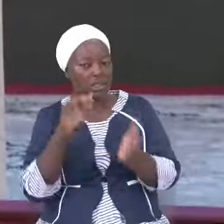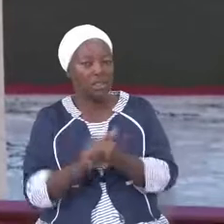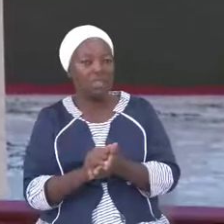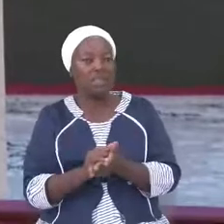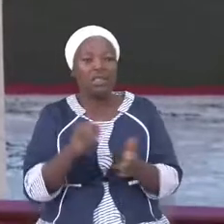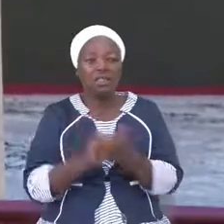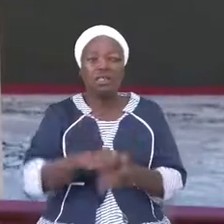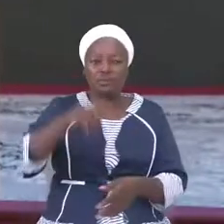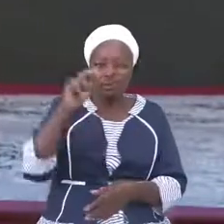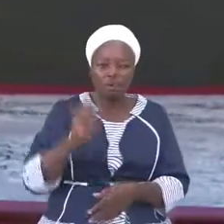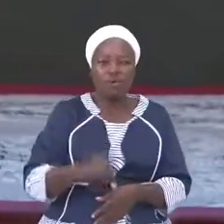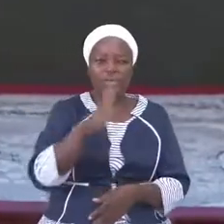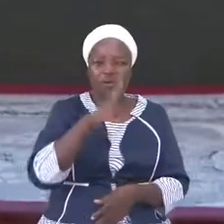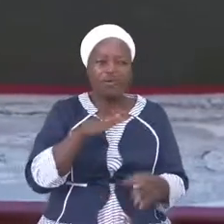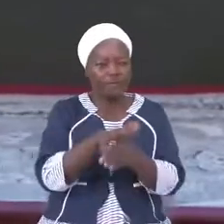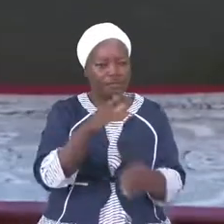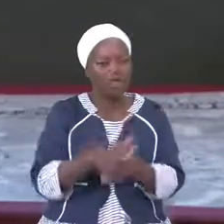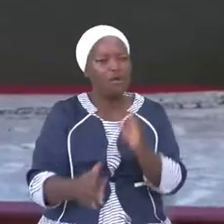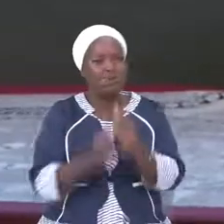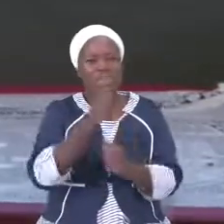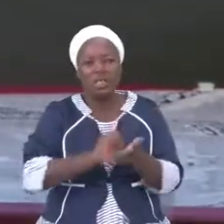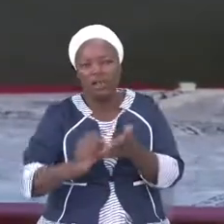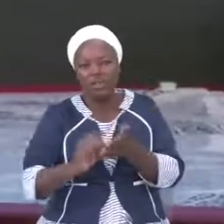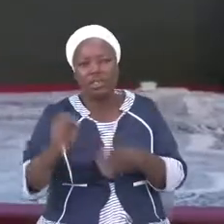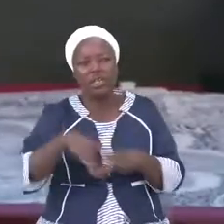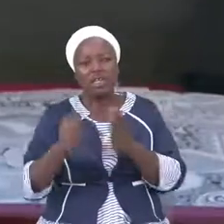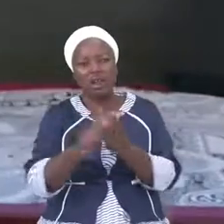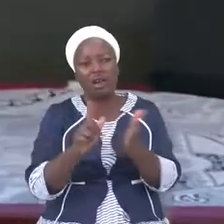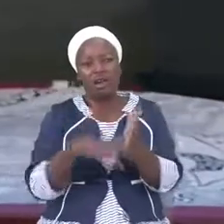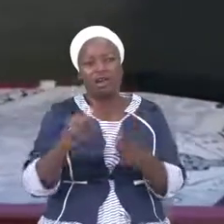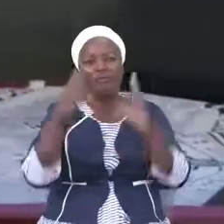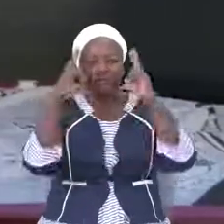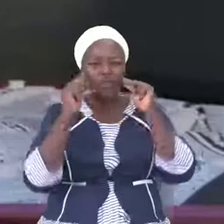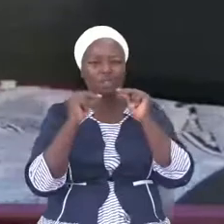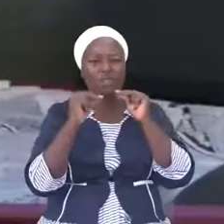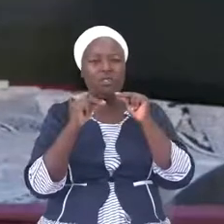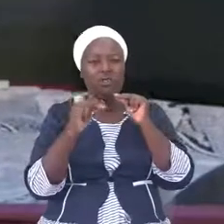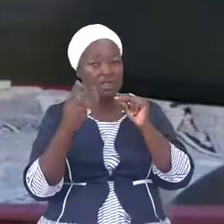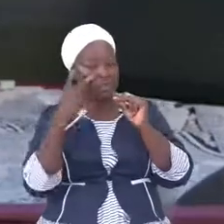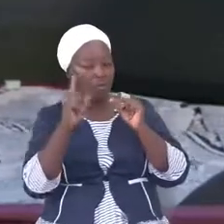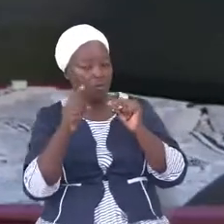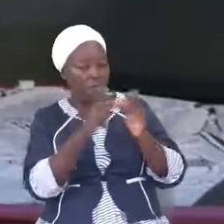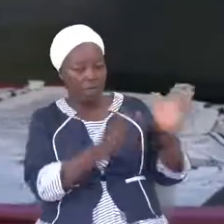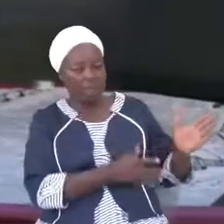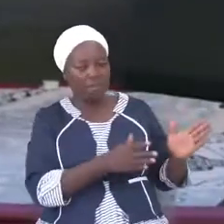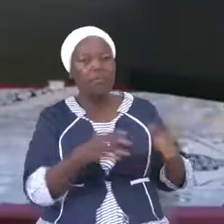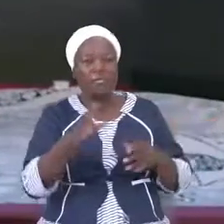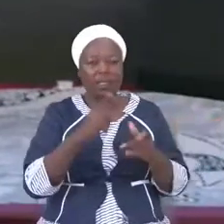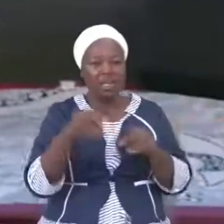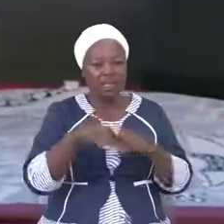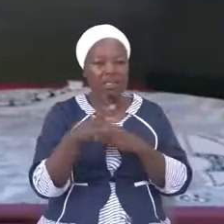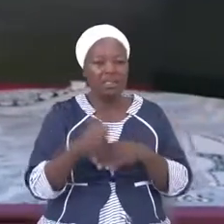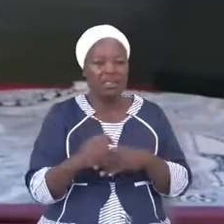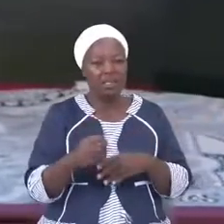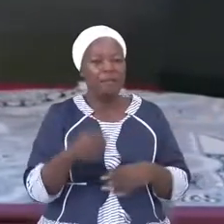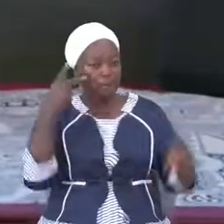qu'il fallait que s'accomplisse tout ce qui est écrit de moi dans la